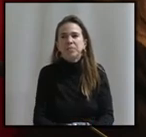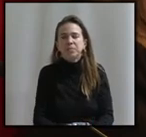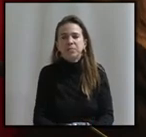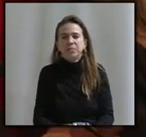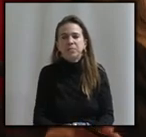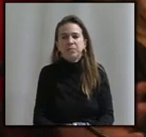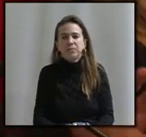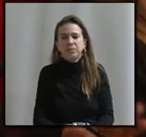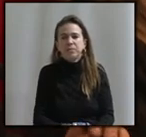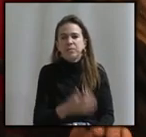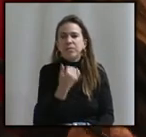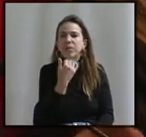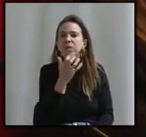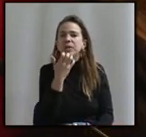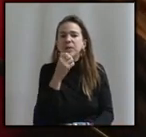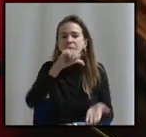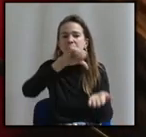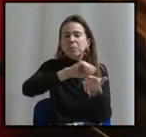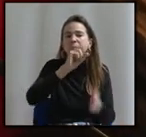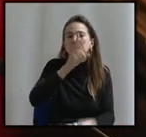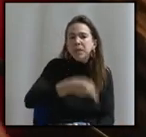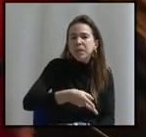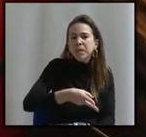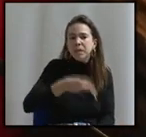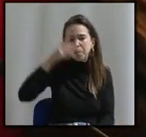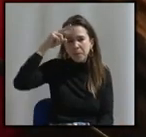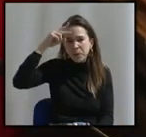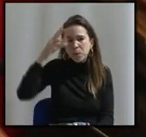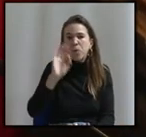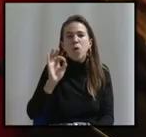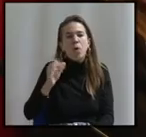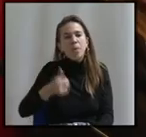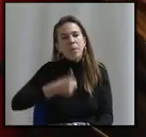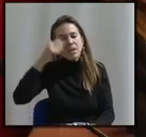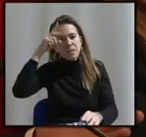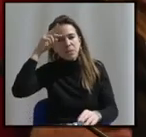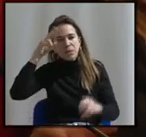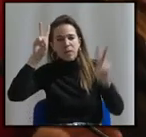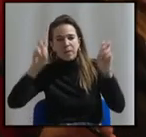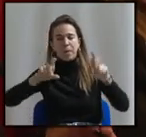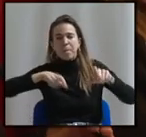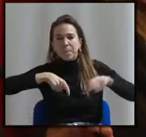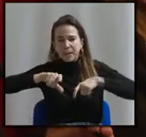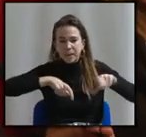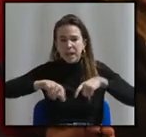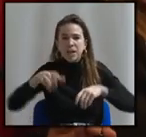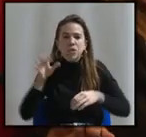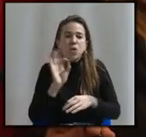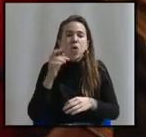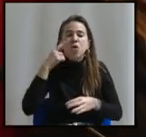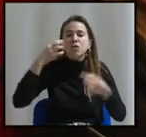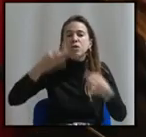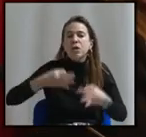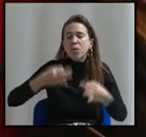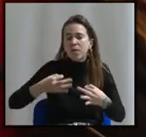No sé si a la gent de Vic poder els hi preocupa més el tema dels patinets, el tema de les ocupacions, el tema de la inseguretat. Jo diria aquestes coses, però en fi, he dit que no